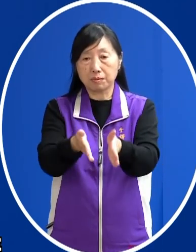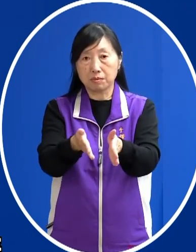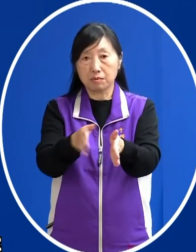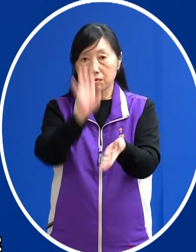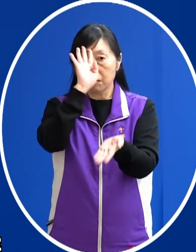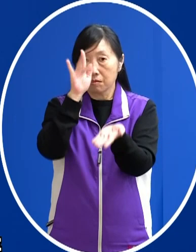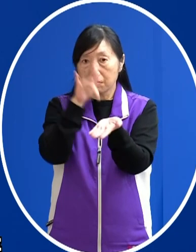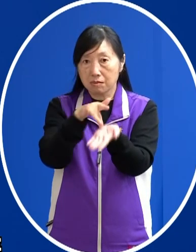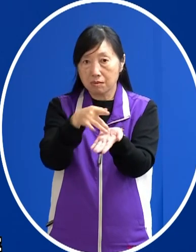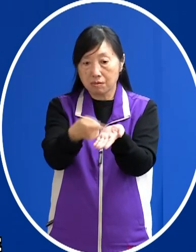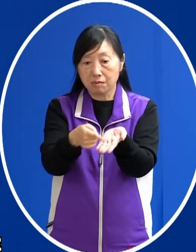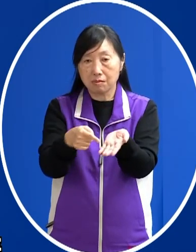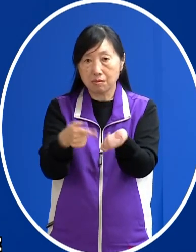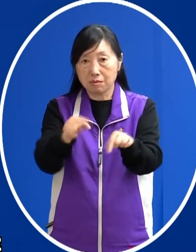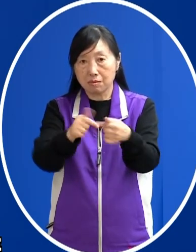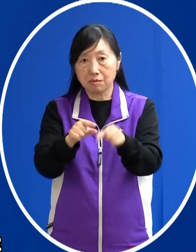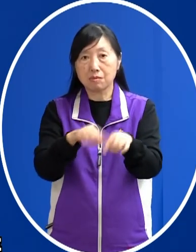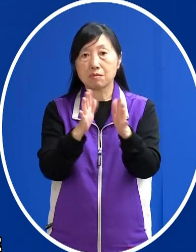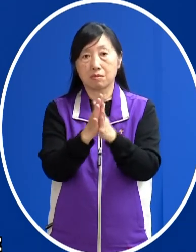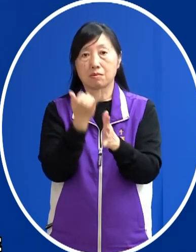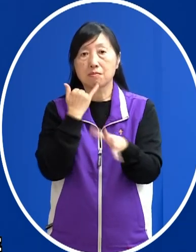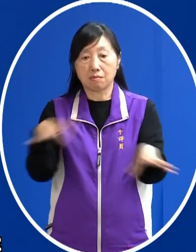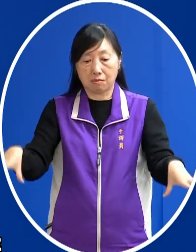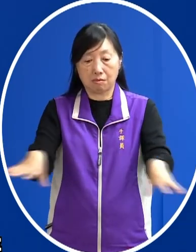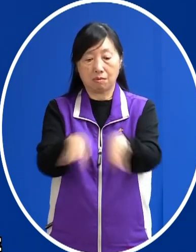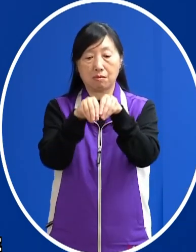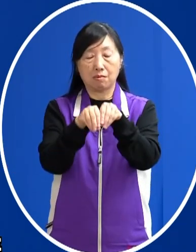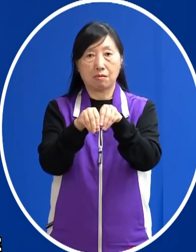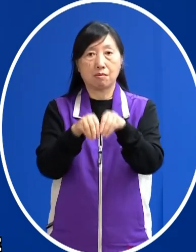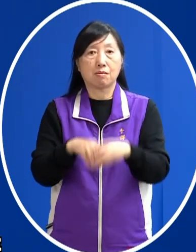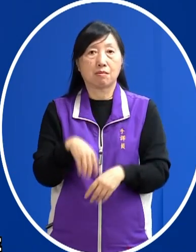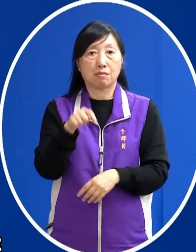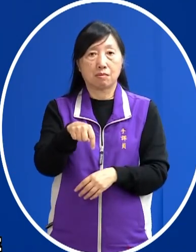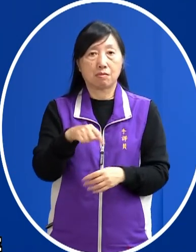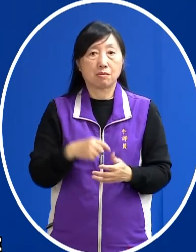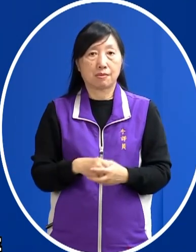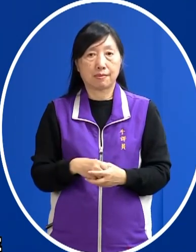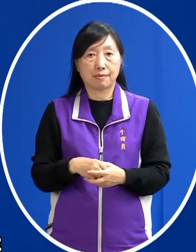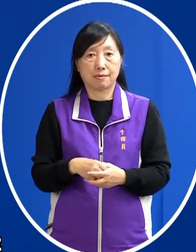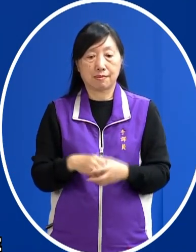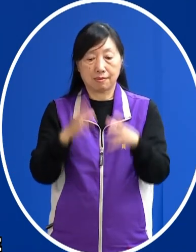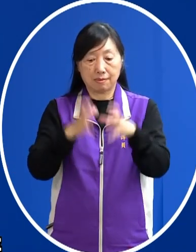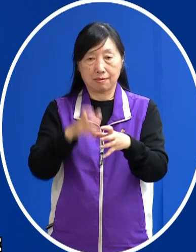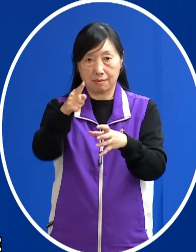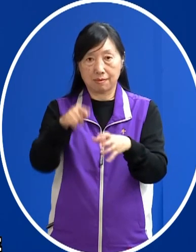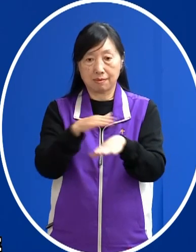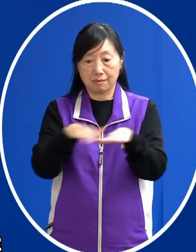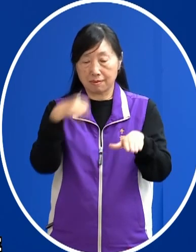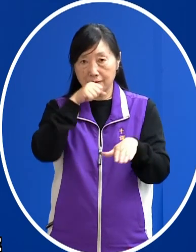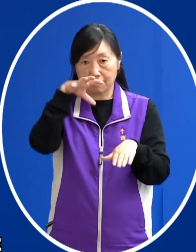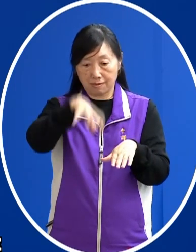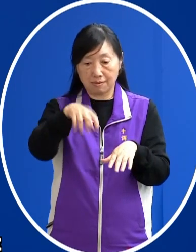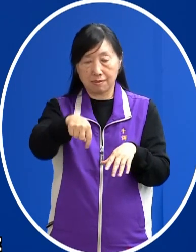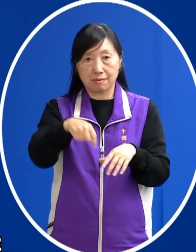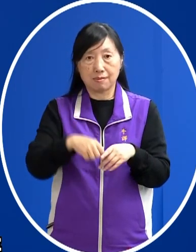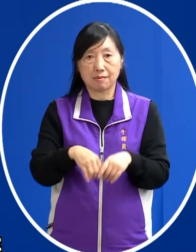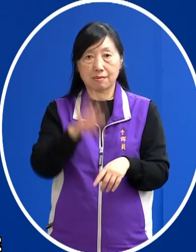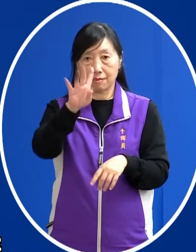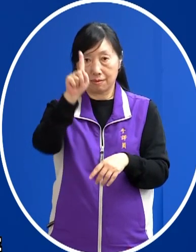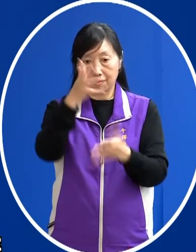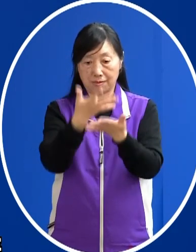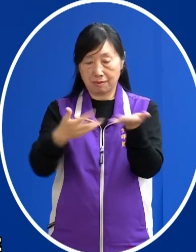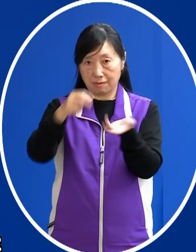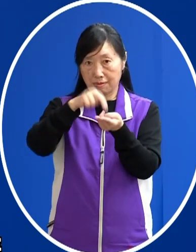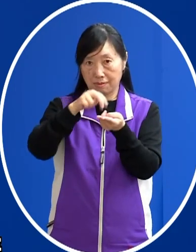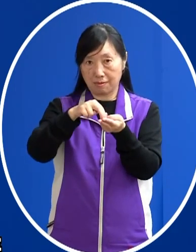个资源，我们一起来做一个整合的一个平台。那这个平台我们有一个网